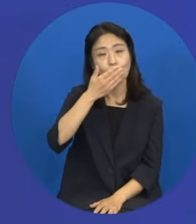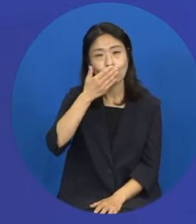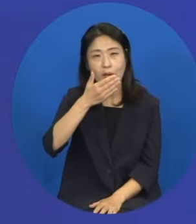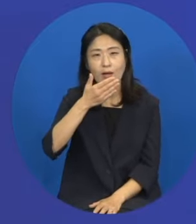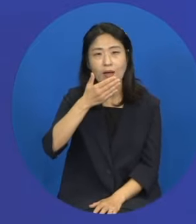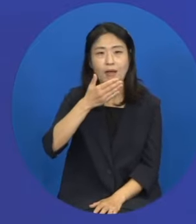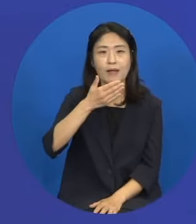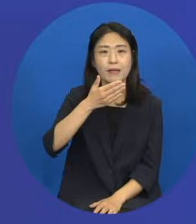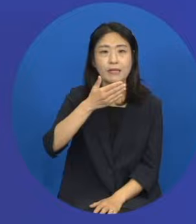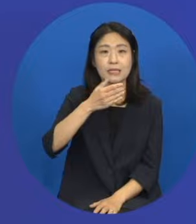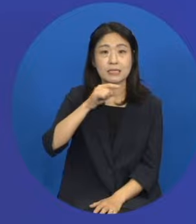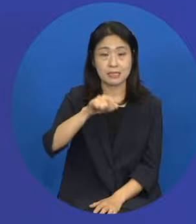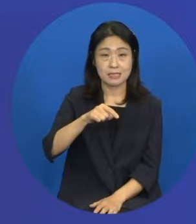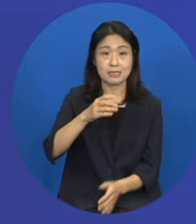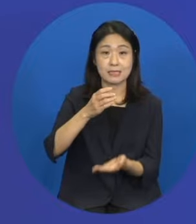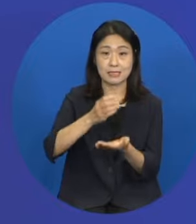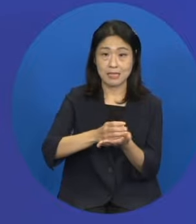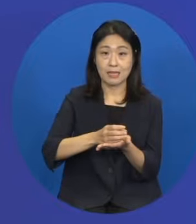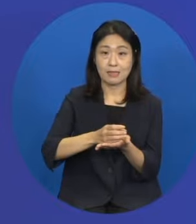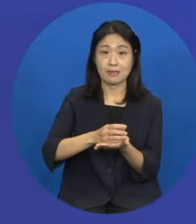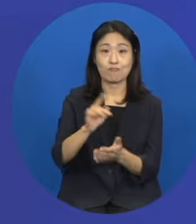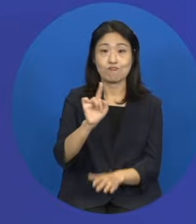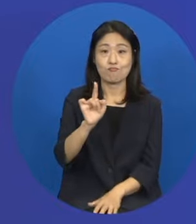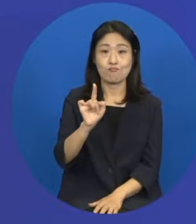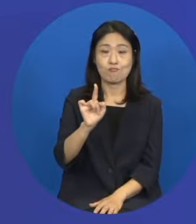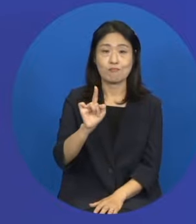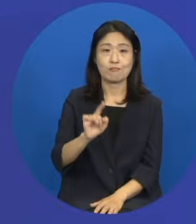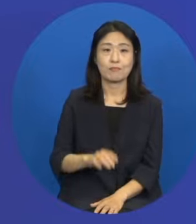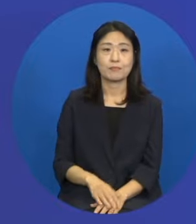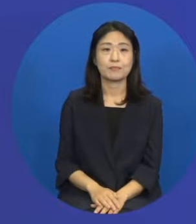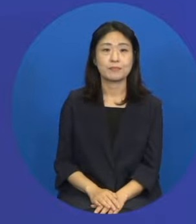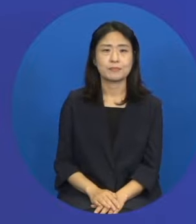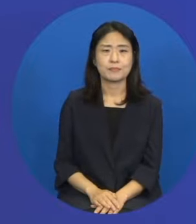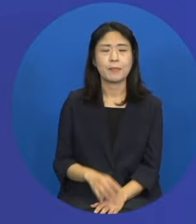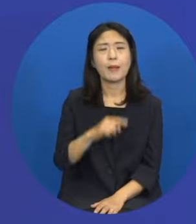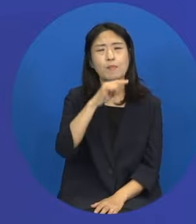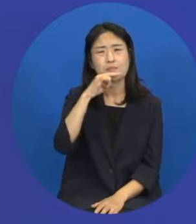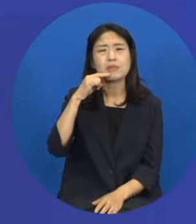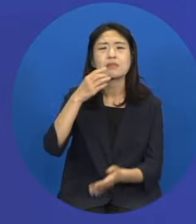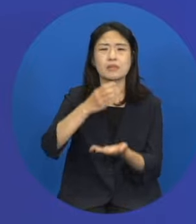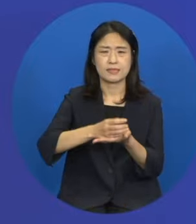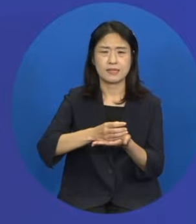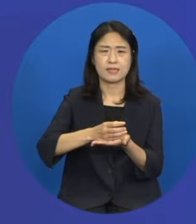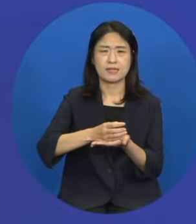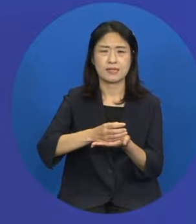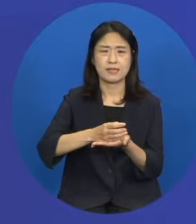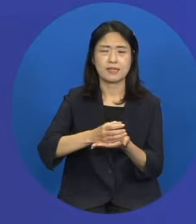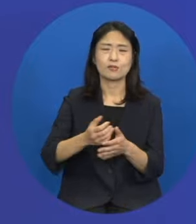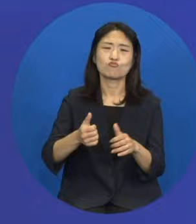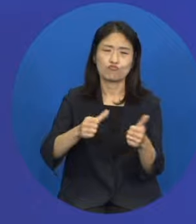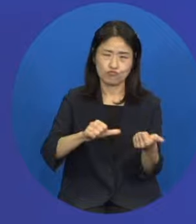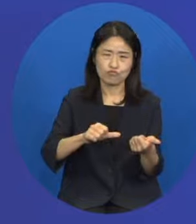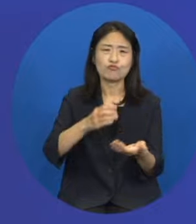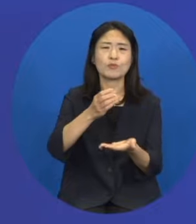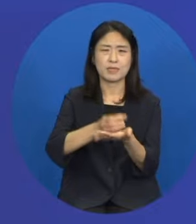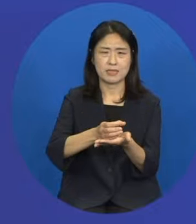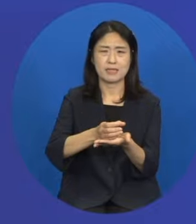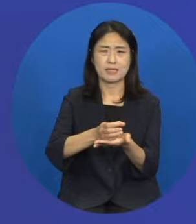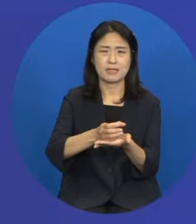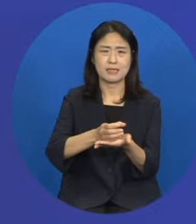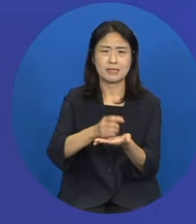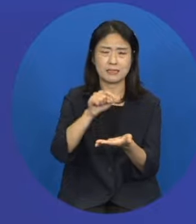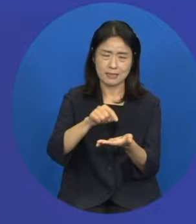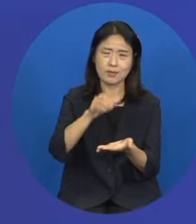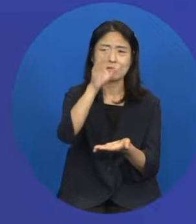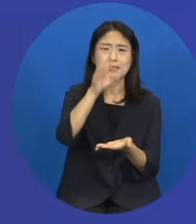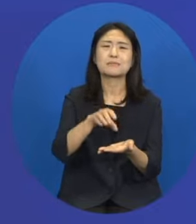그 잔은 다른 것이 아니라 피의 잔, 죽음의 잔이었습니다. 그것이